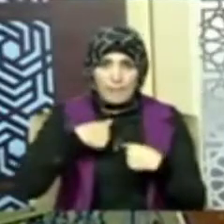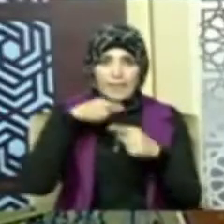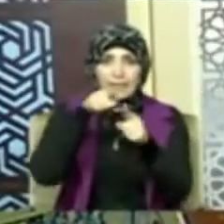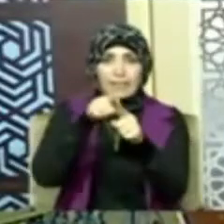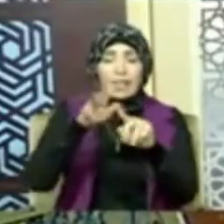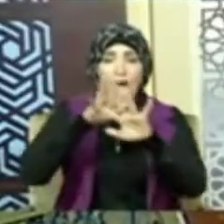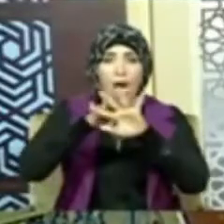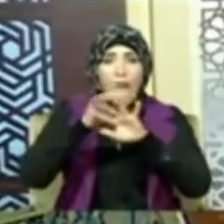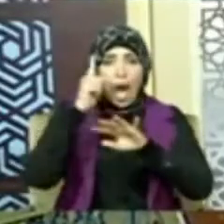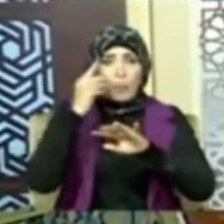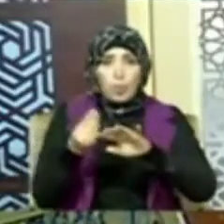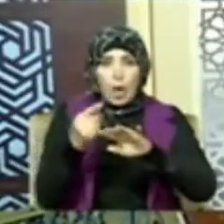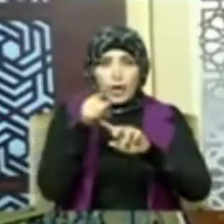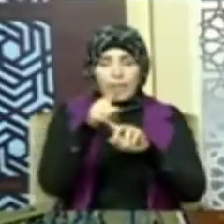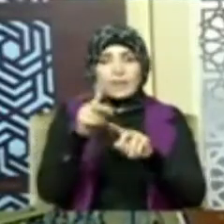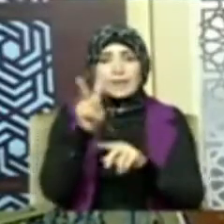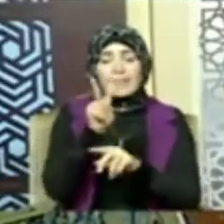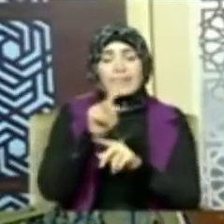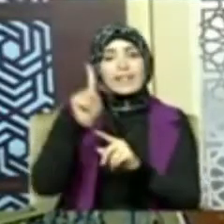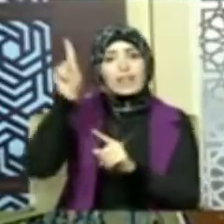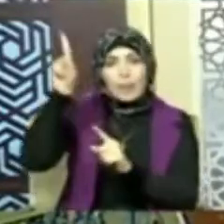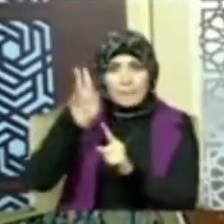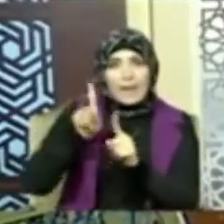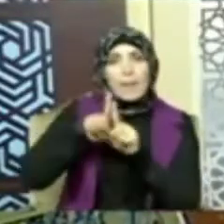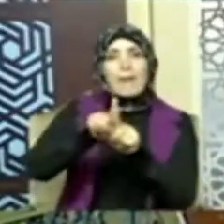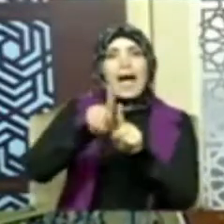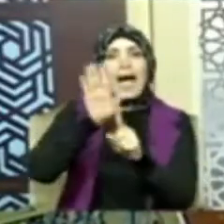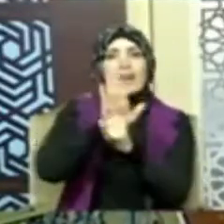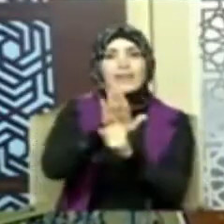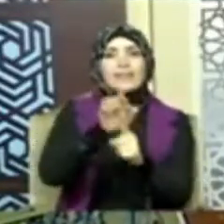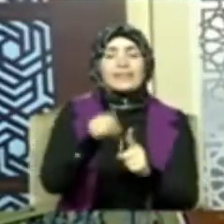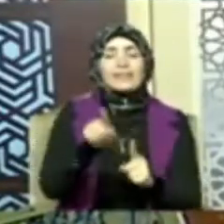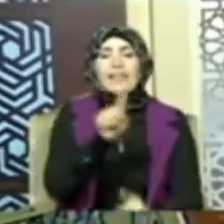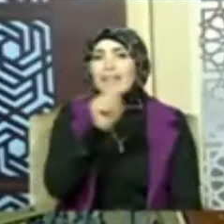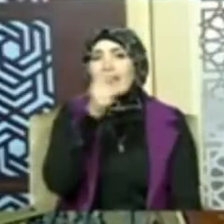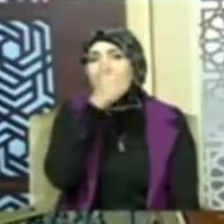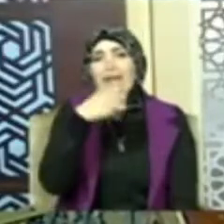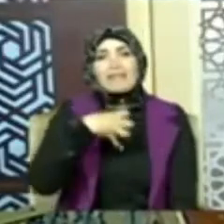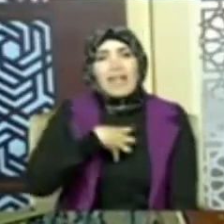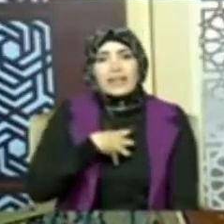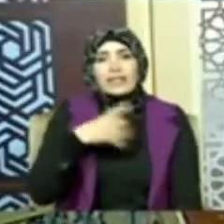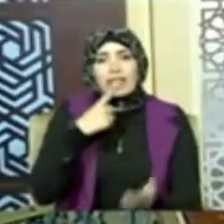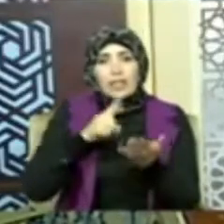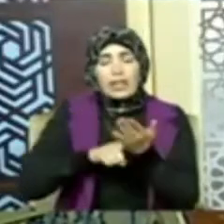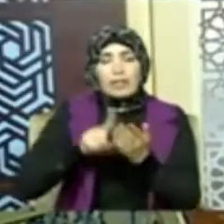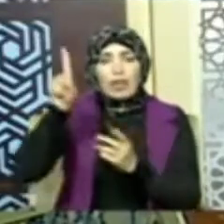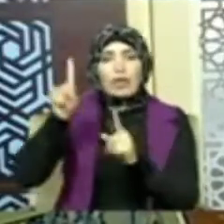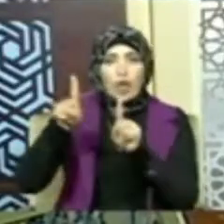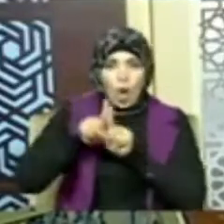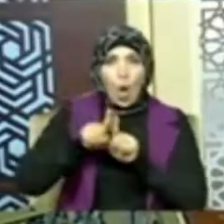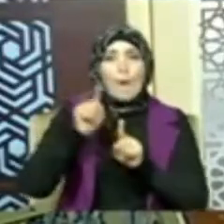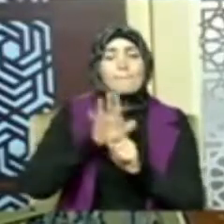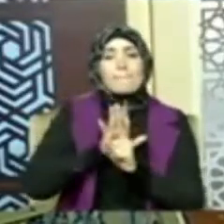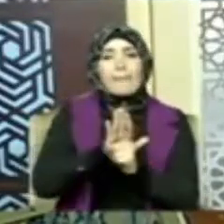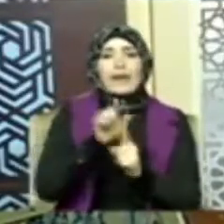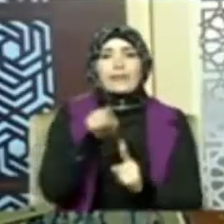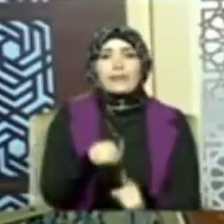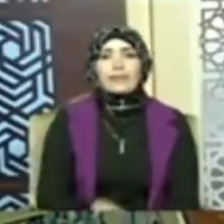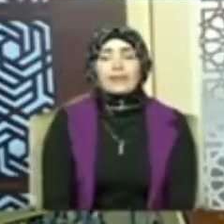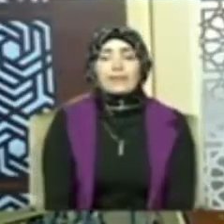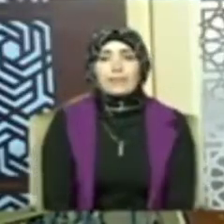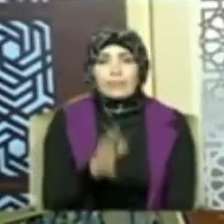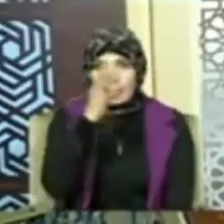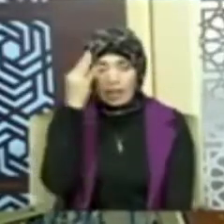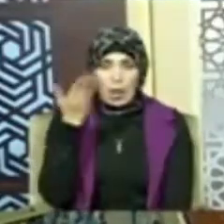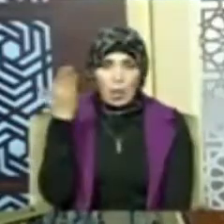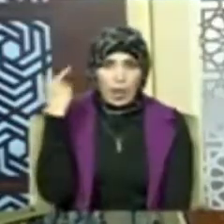الله ثالثهما؟ لا تحزن، إن الله معنا، وإذا كان